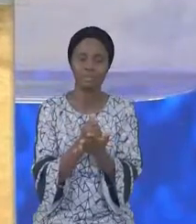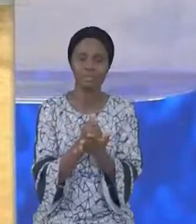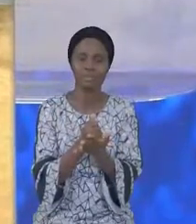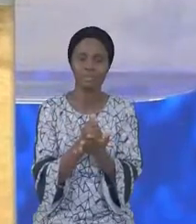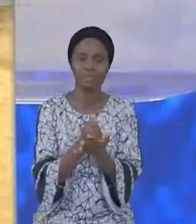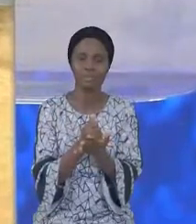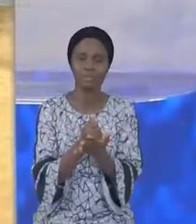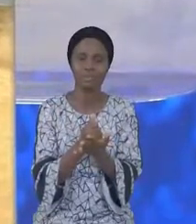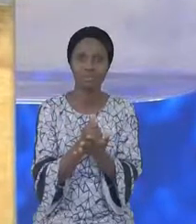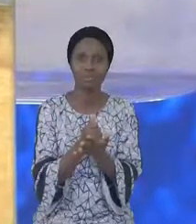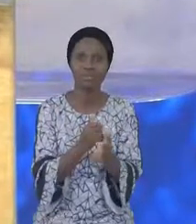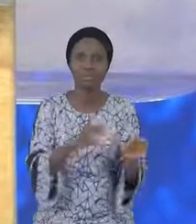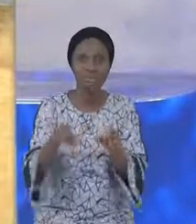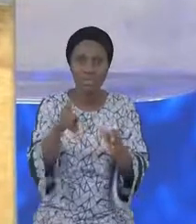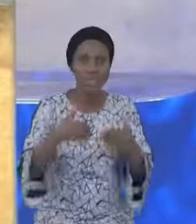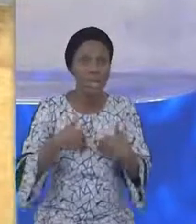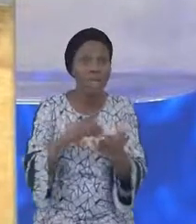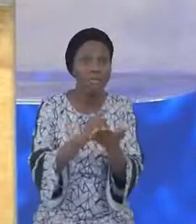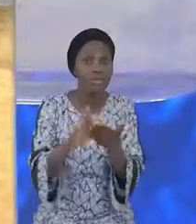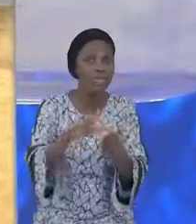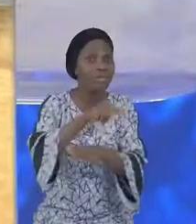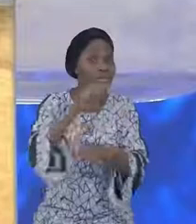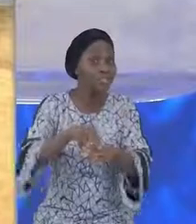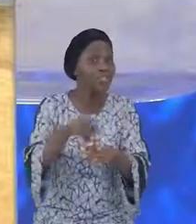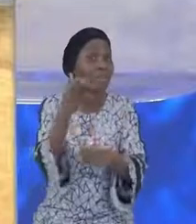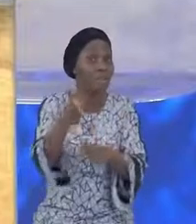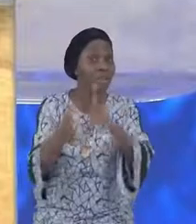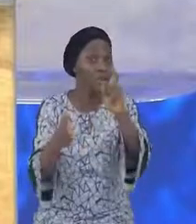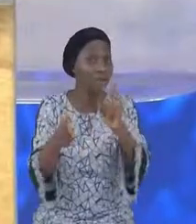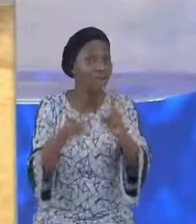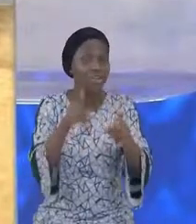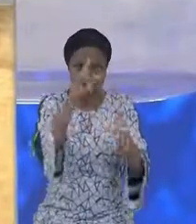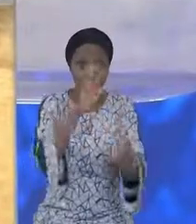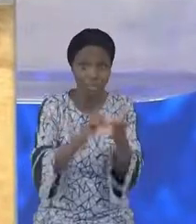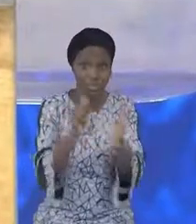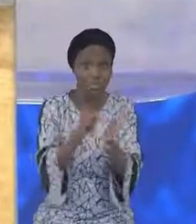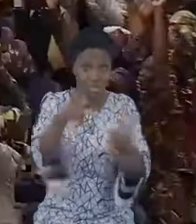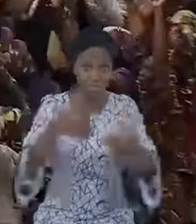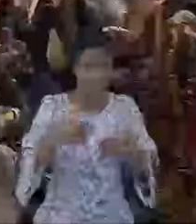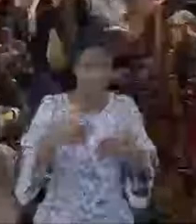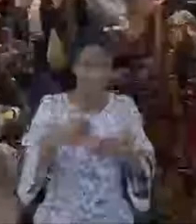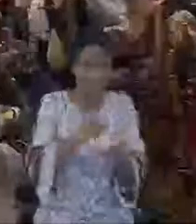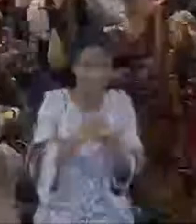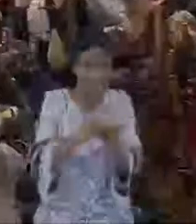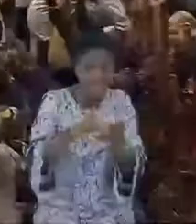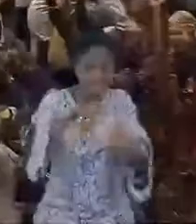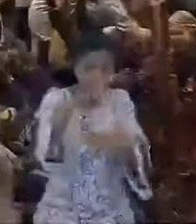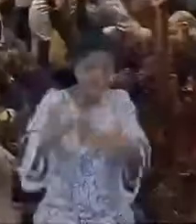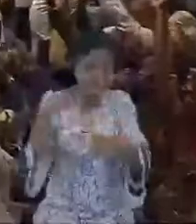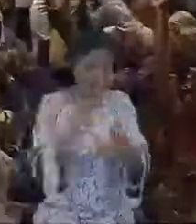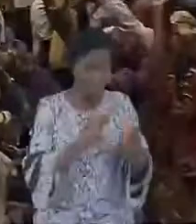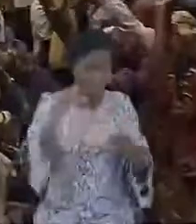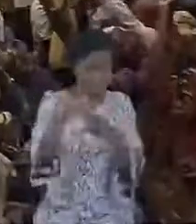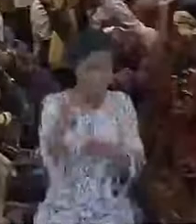Y a-t-il quelqu'un là-bas qui est la nature divine? Je dis, y a-t-il quelqu'un qui est la nature divine là-bas? Je